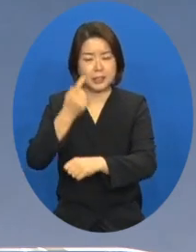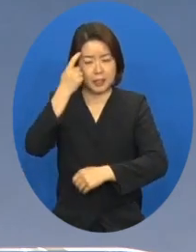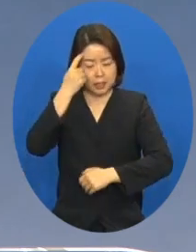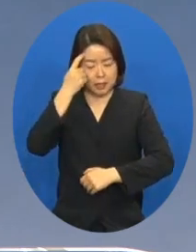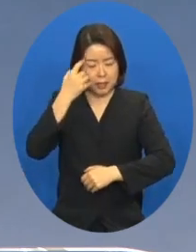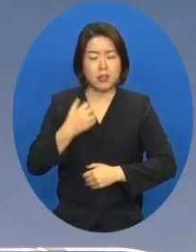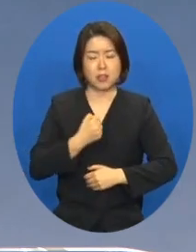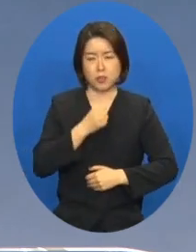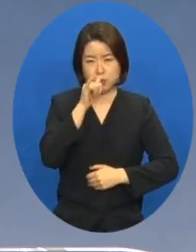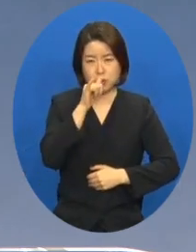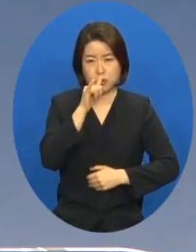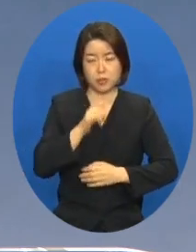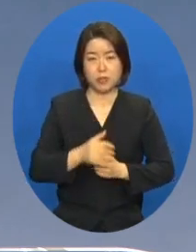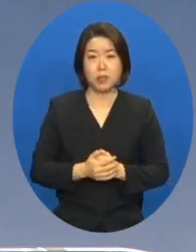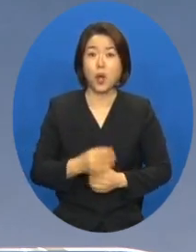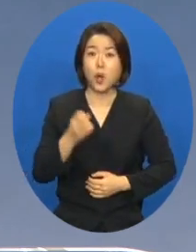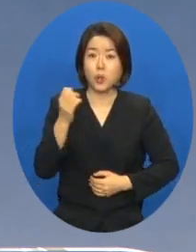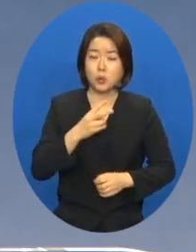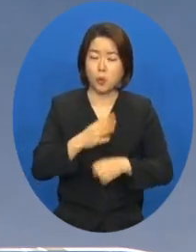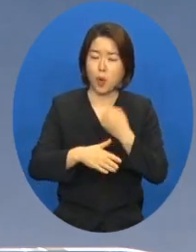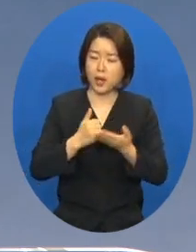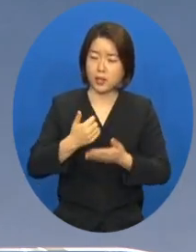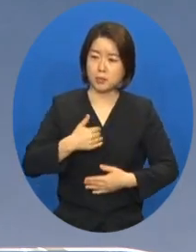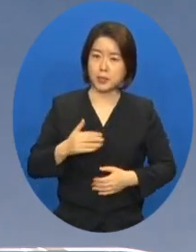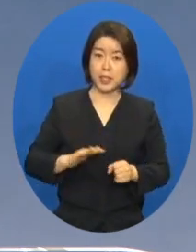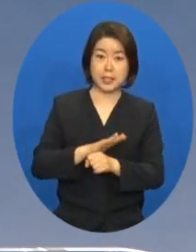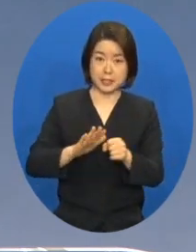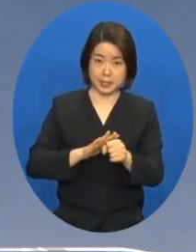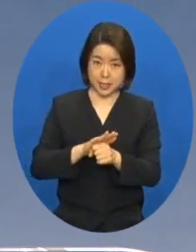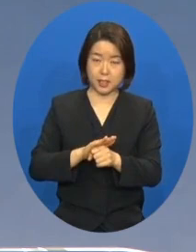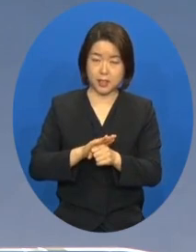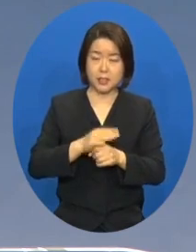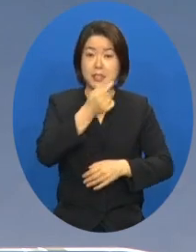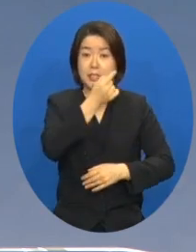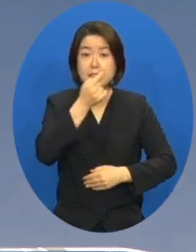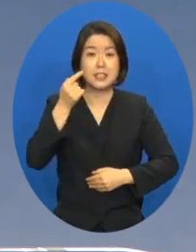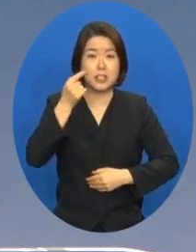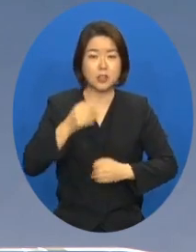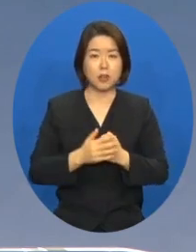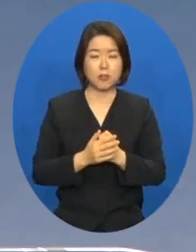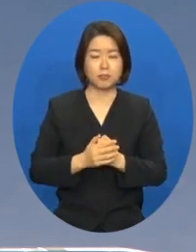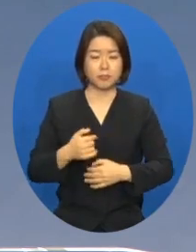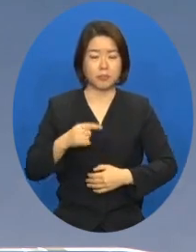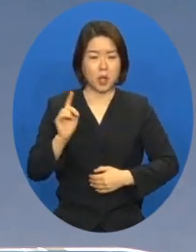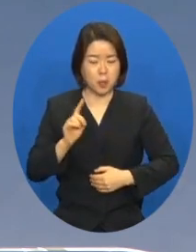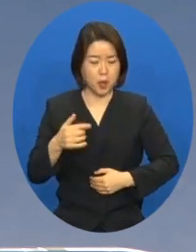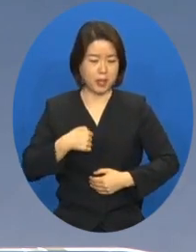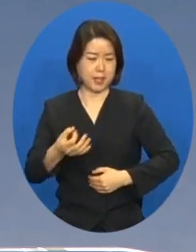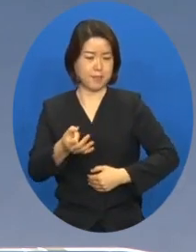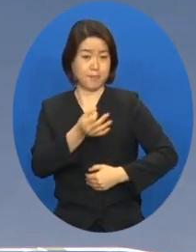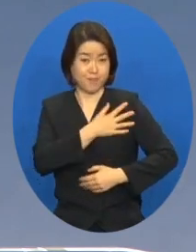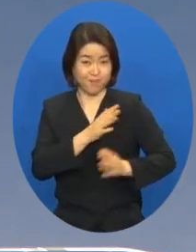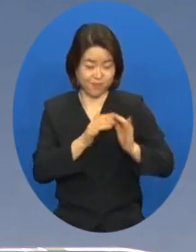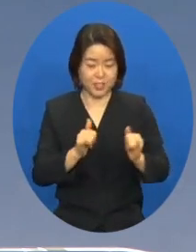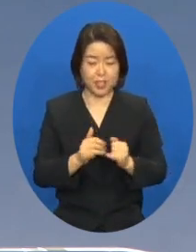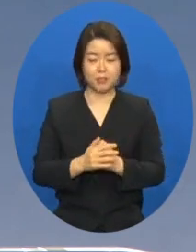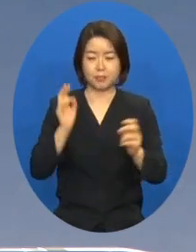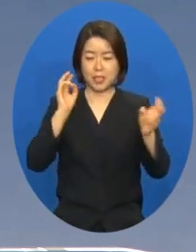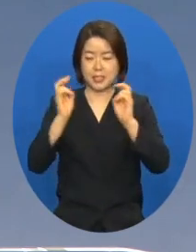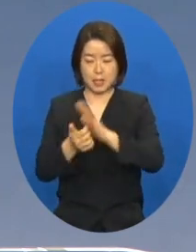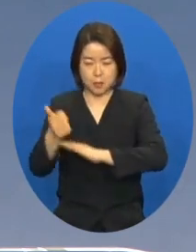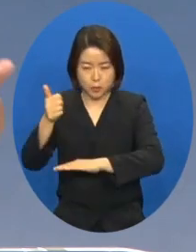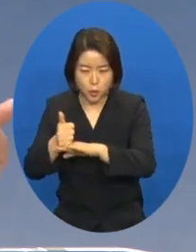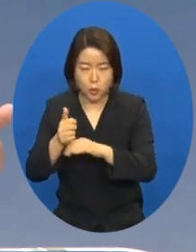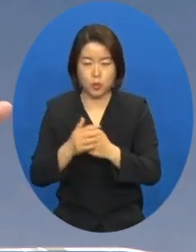겁니다. 또 하나님이 나를 사랑하는 증거를 내가 부자가 되고 사업이 성공하고